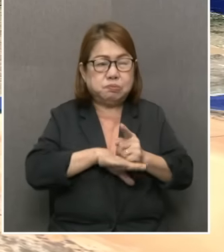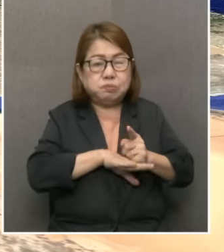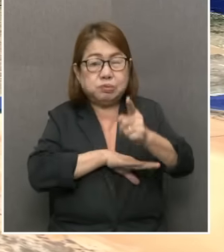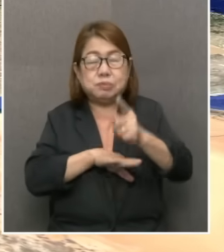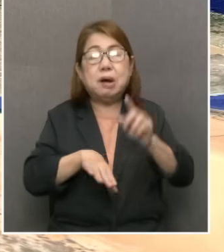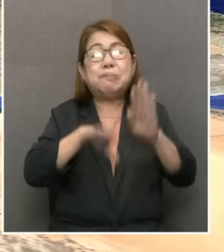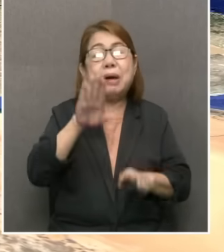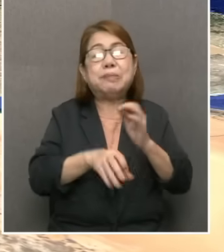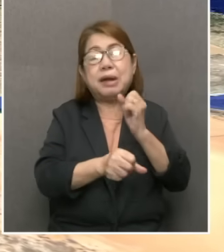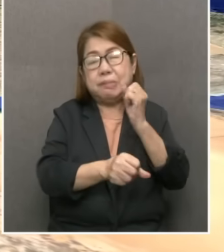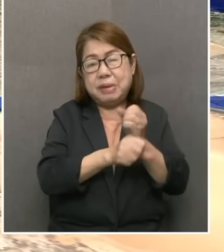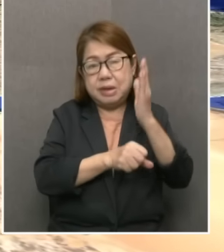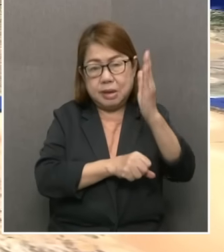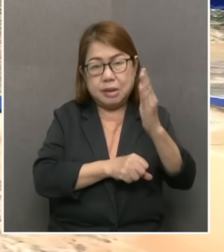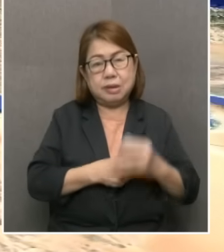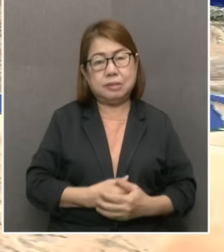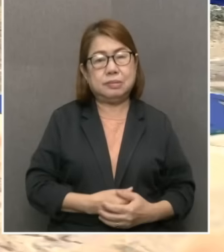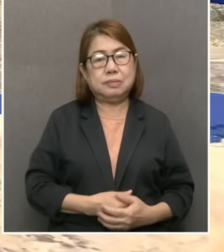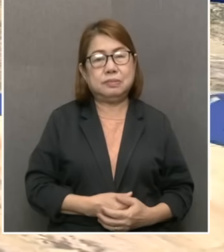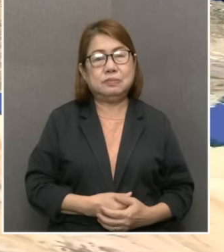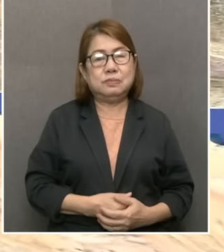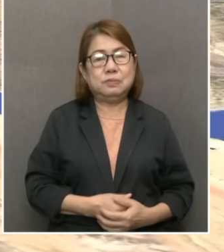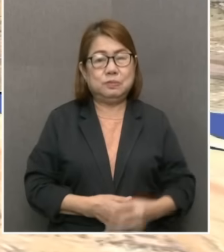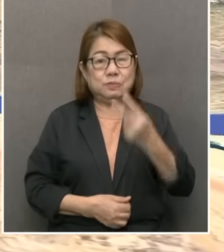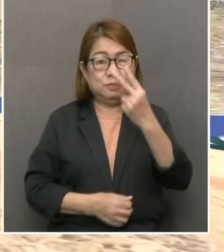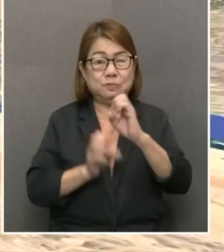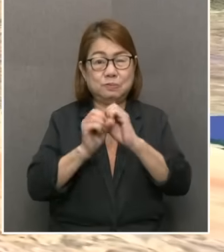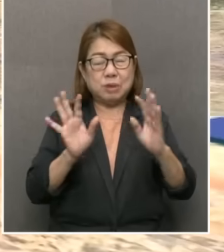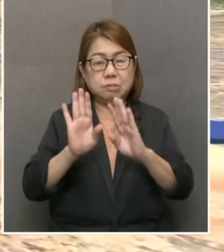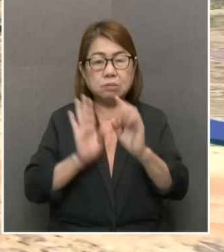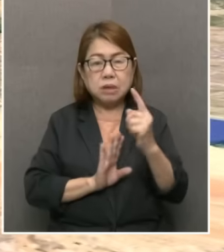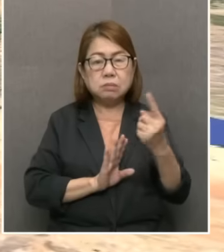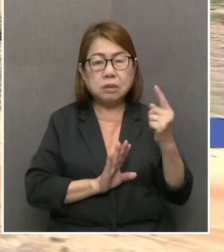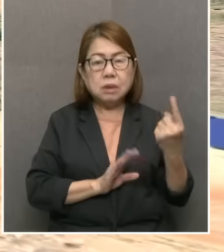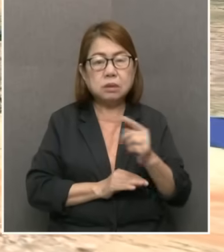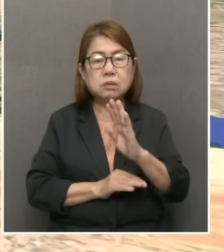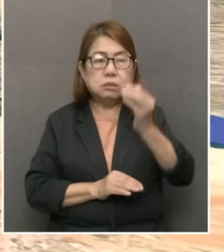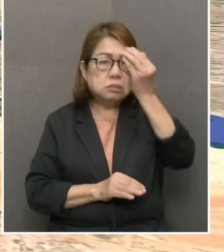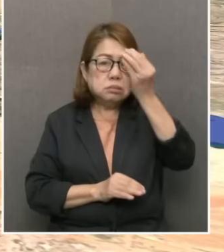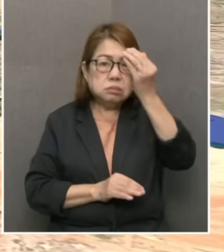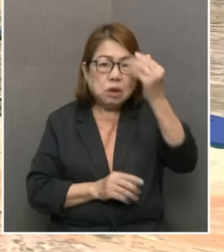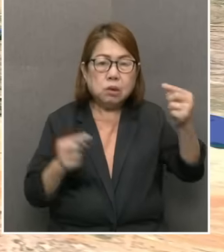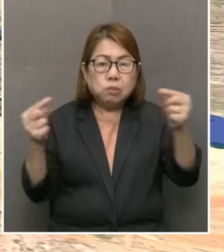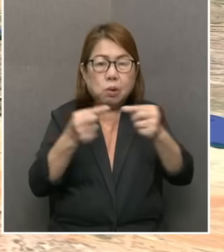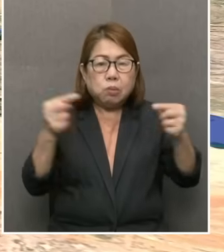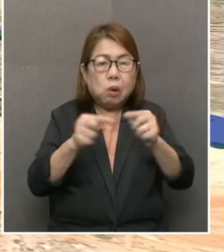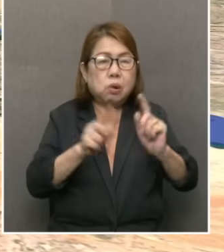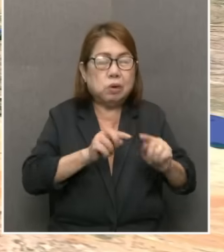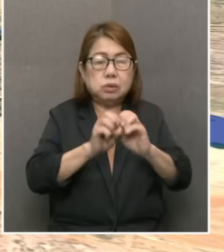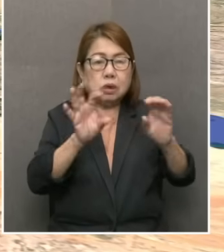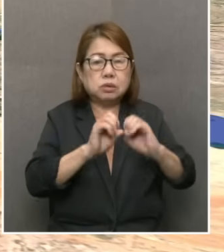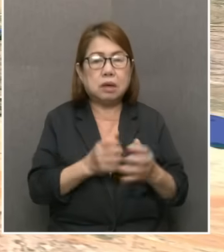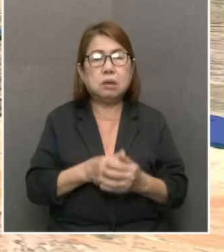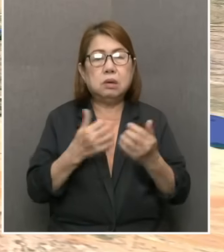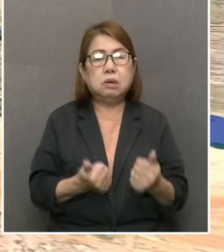ราวๆปีหน้าค่ะ เราก็จะเห็นอาวุธยุทโธปกรณ์ต่างๆนะครับถูกนำมาใช้ในการสู้รบครั้งนี้แล้วก็ตอนนี้